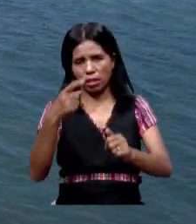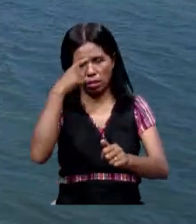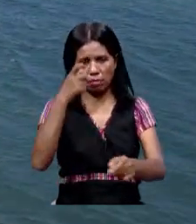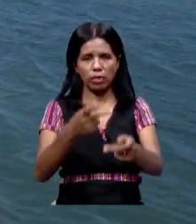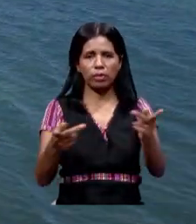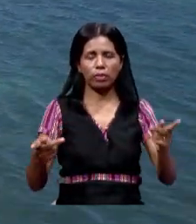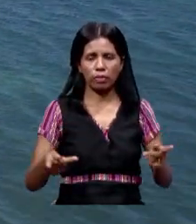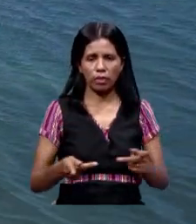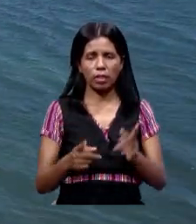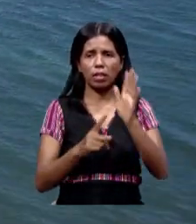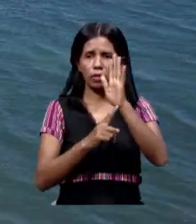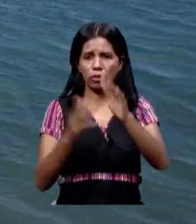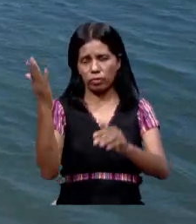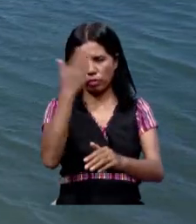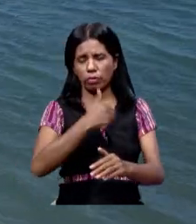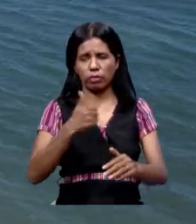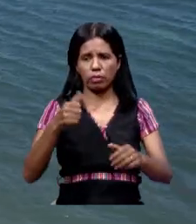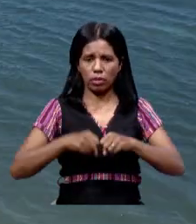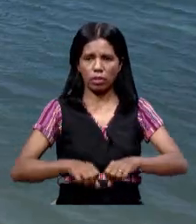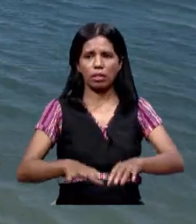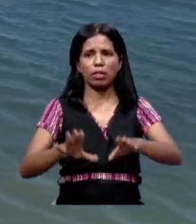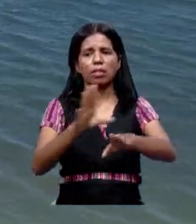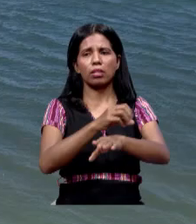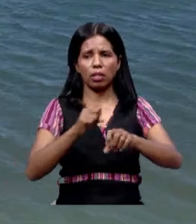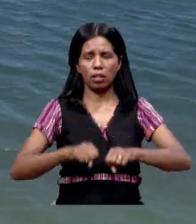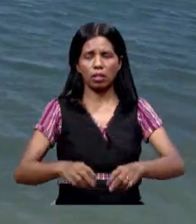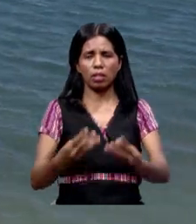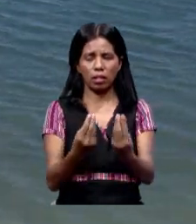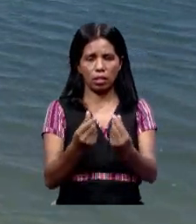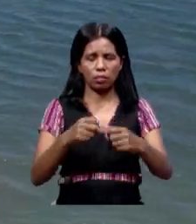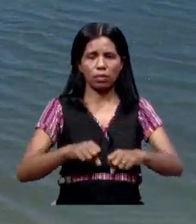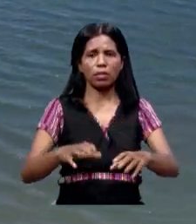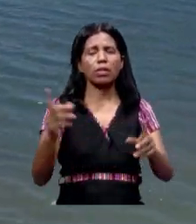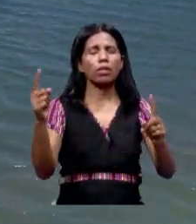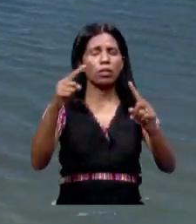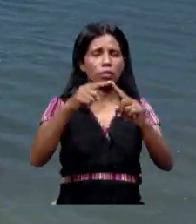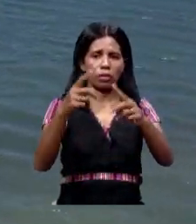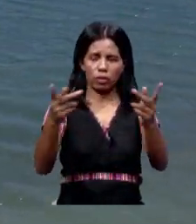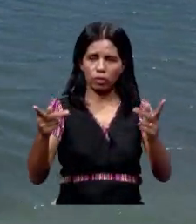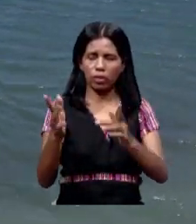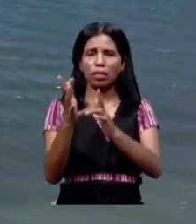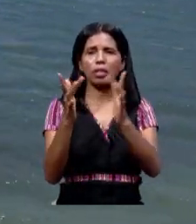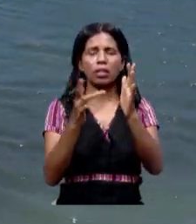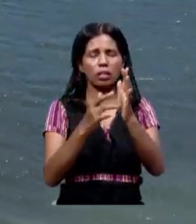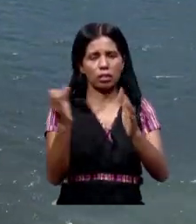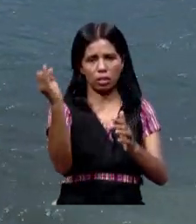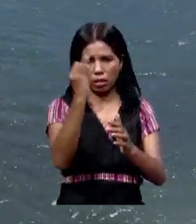ia paisazen furak, hahu usita si ibu honi rahenek muting nebe furak, to'o ia aria estatua Cristo